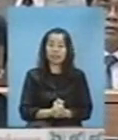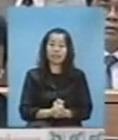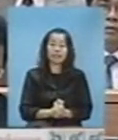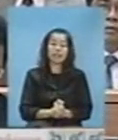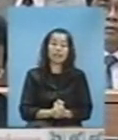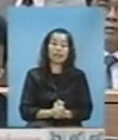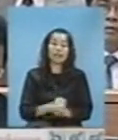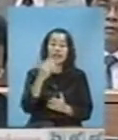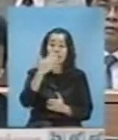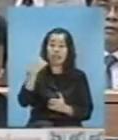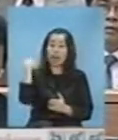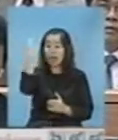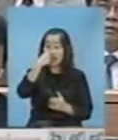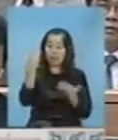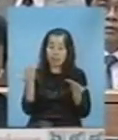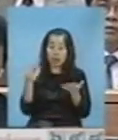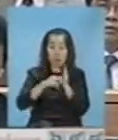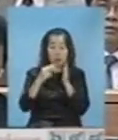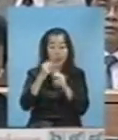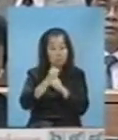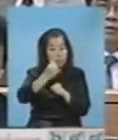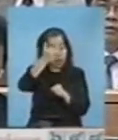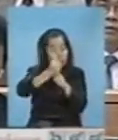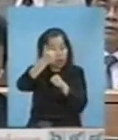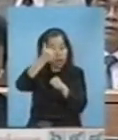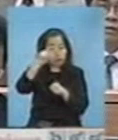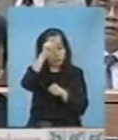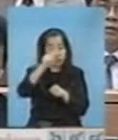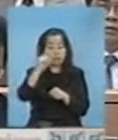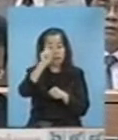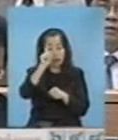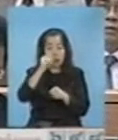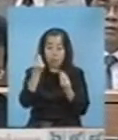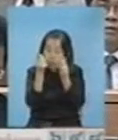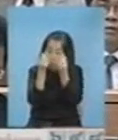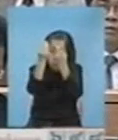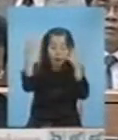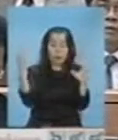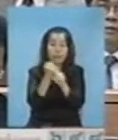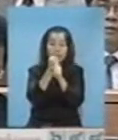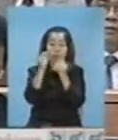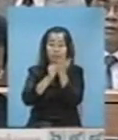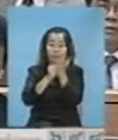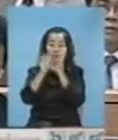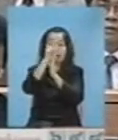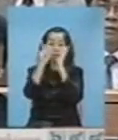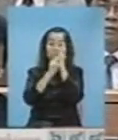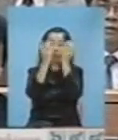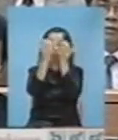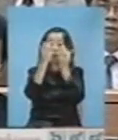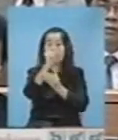หรือมั่นใจว่าสถานการณ์นี้เอาอยู่แล้วจึงกล้าเร่งรีบรวบรัดเสนอแก้ไขรัฐธรรมนูญเข้าม